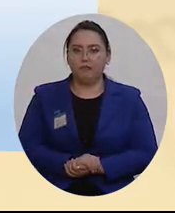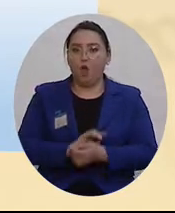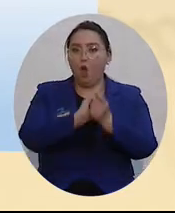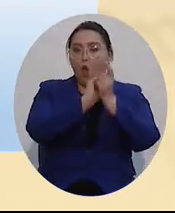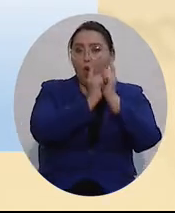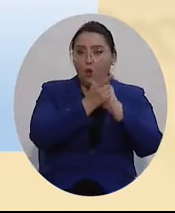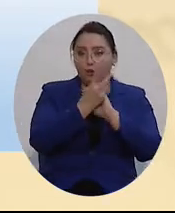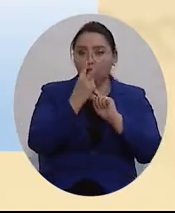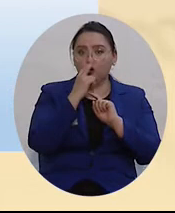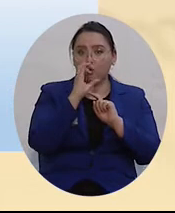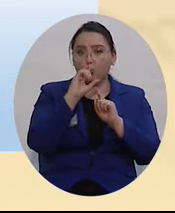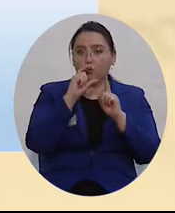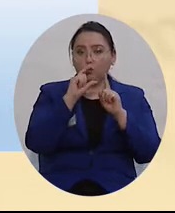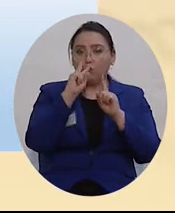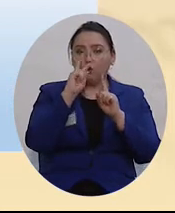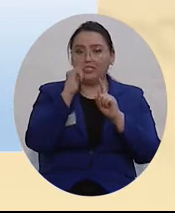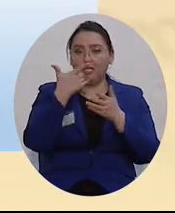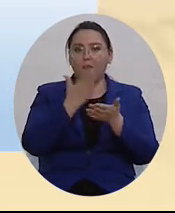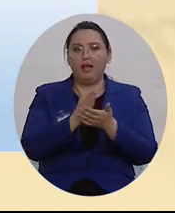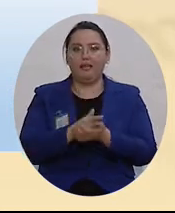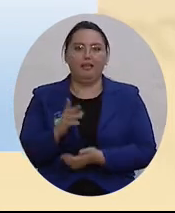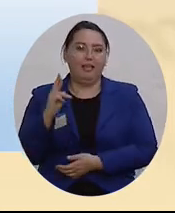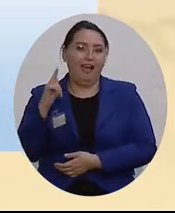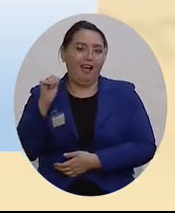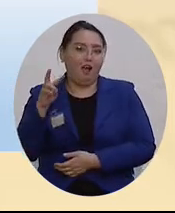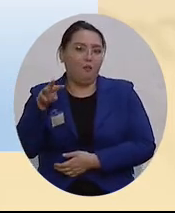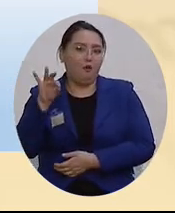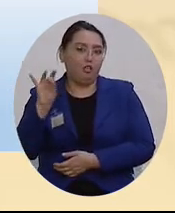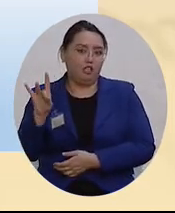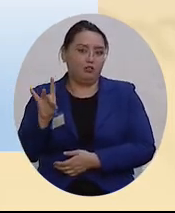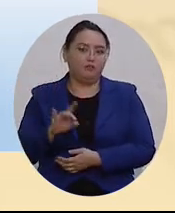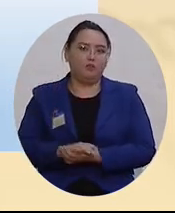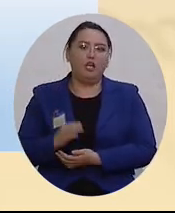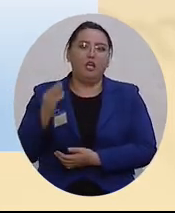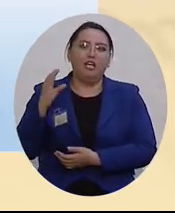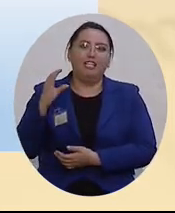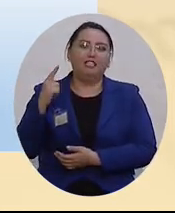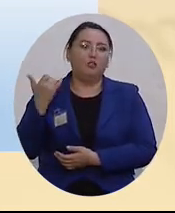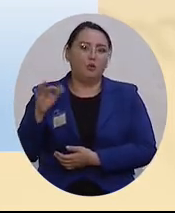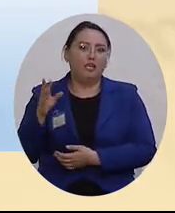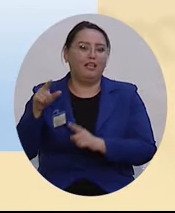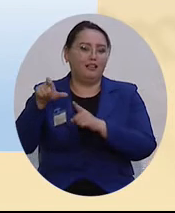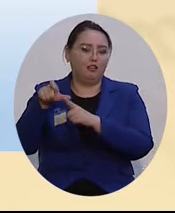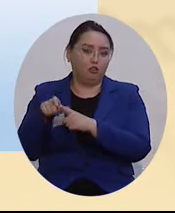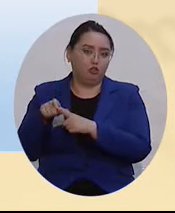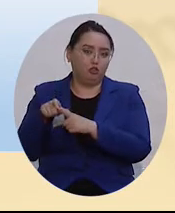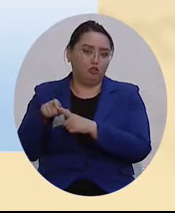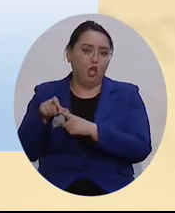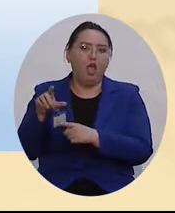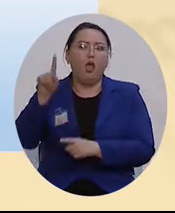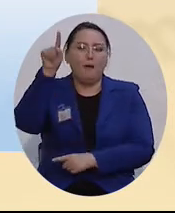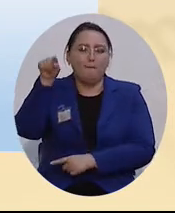Хувилгч үсэн. За Иган болор эсхи эшгүй давар. За эдгээр дагуурыг залгахад бид